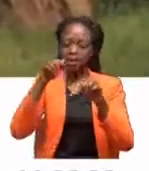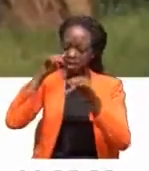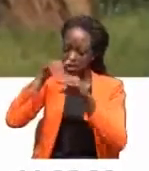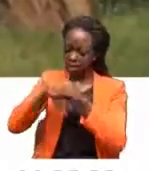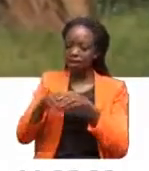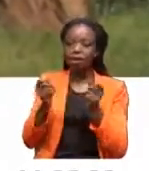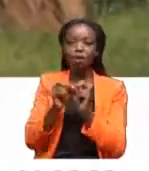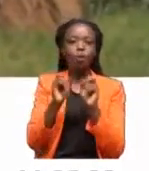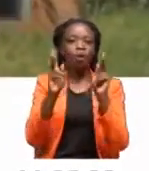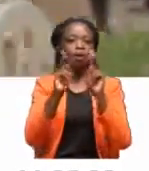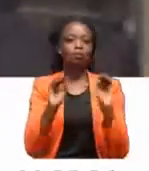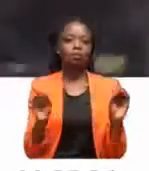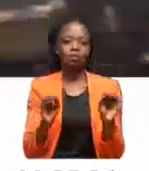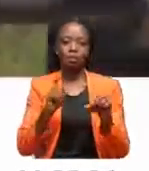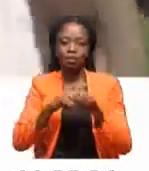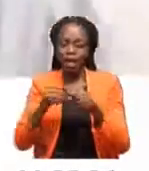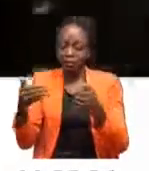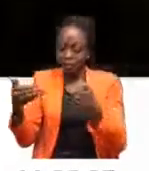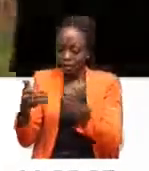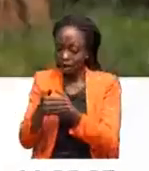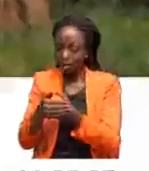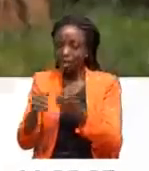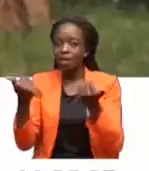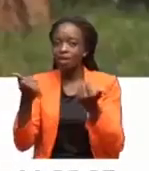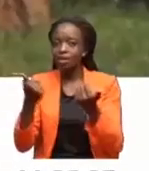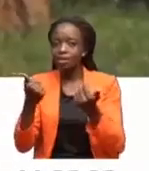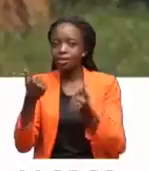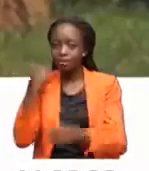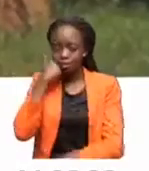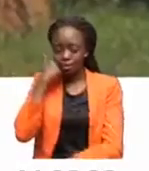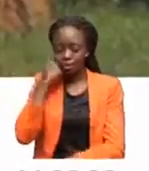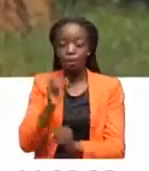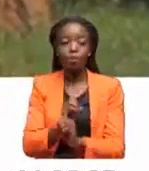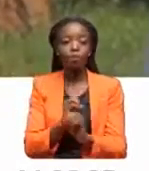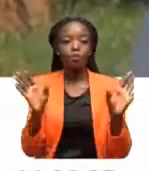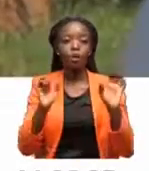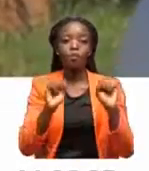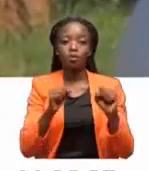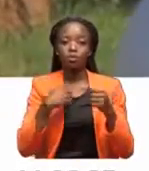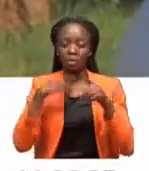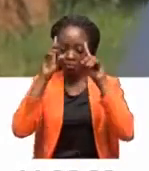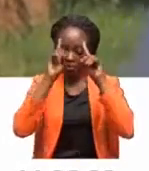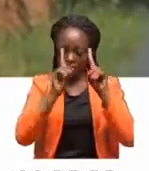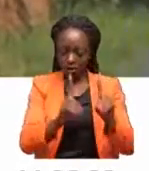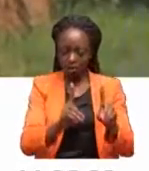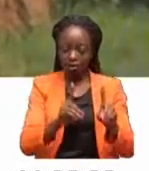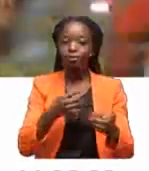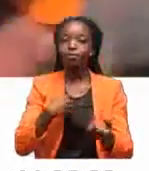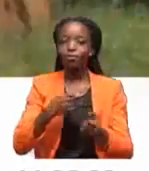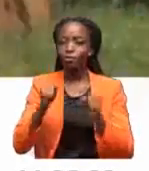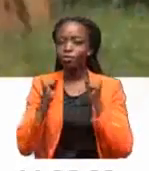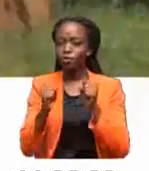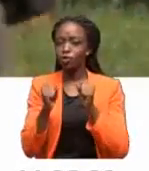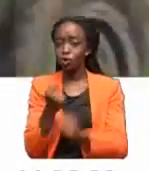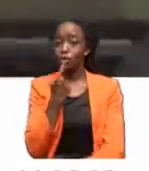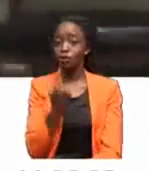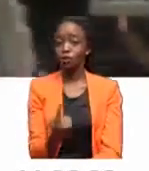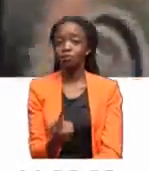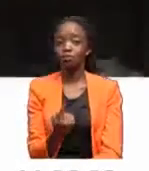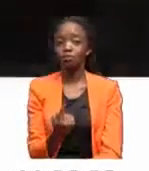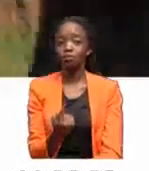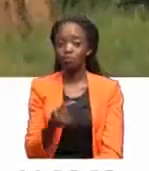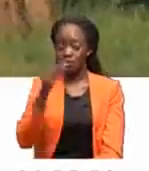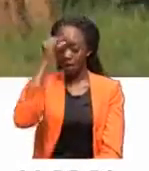Kidonda unapoficha na usaa ufika mahali inapasuka. Ndiposa nikaamua kusimama kidete kusema ya kwamba